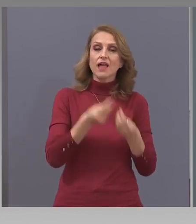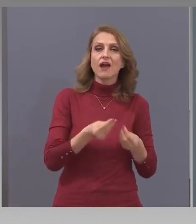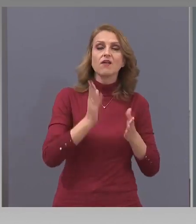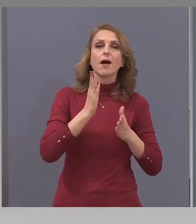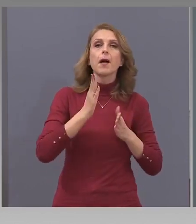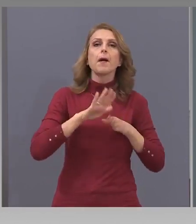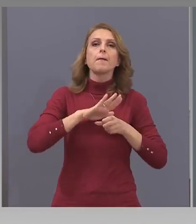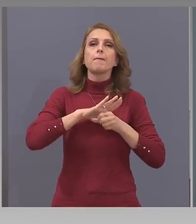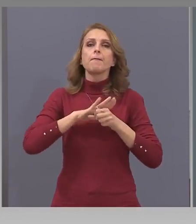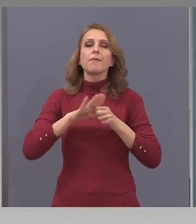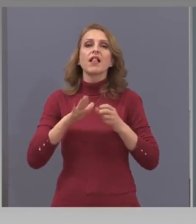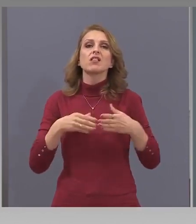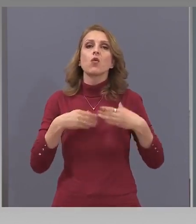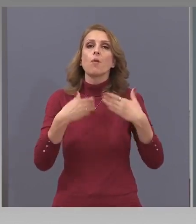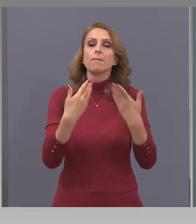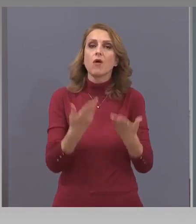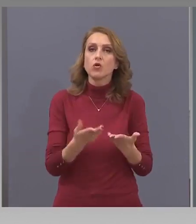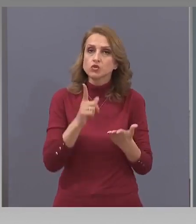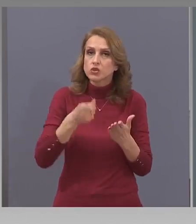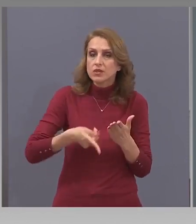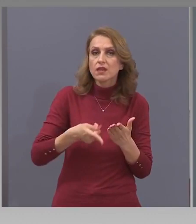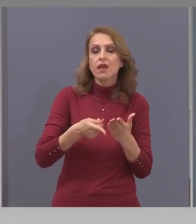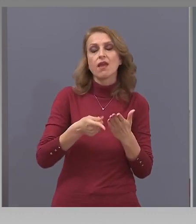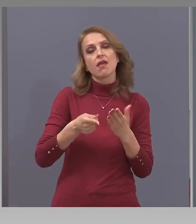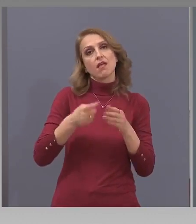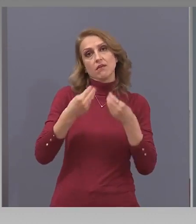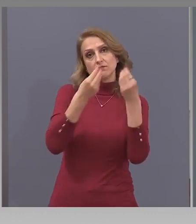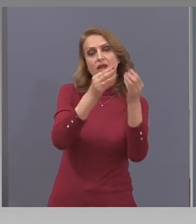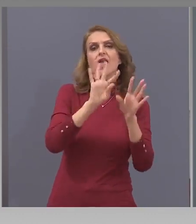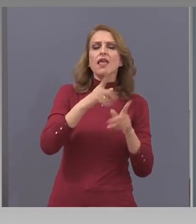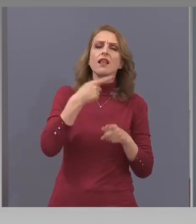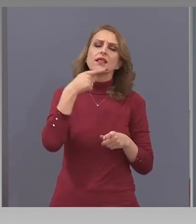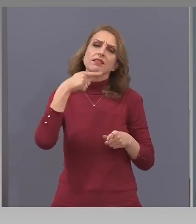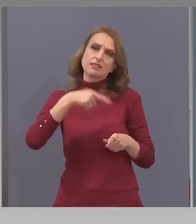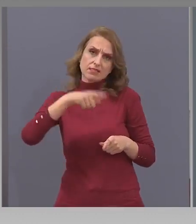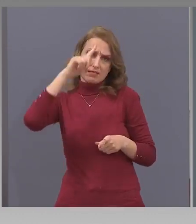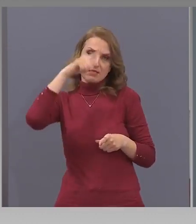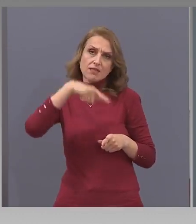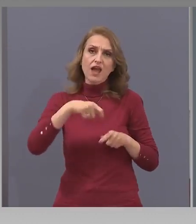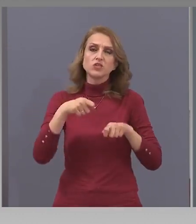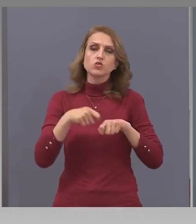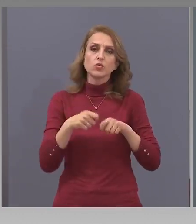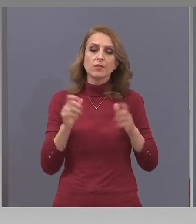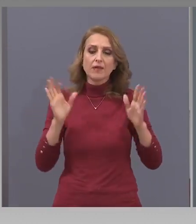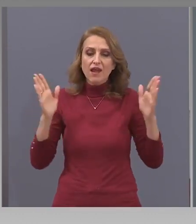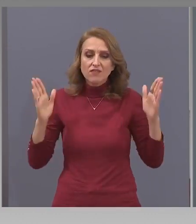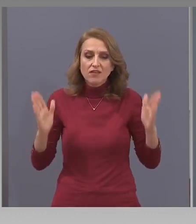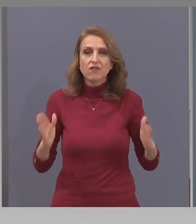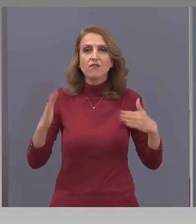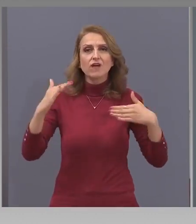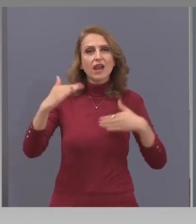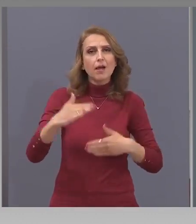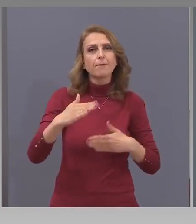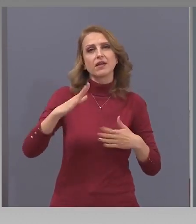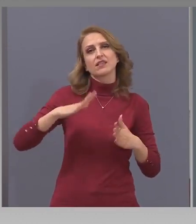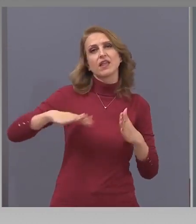тази нотификация, или ще го направи в рамките на Съвета на Европа в една,